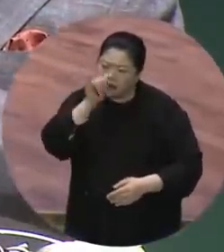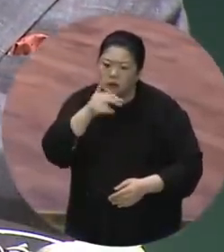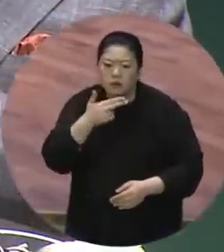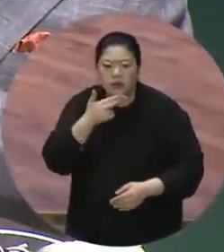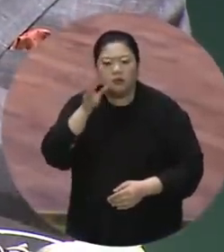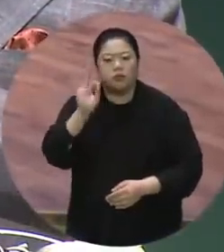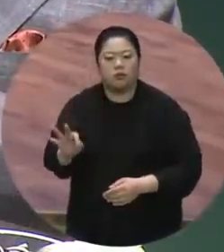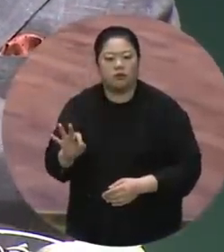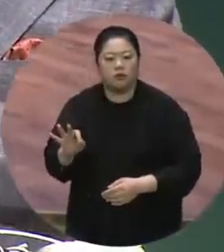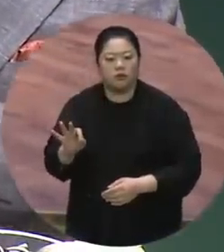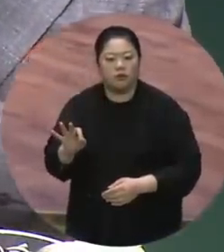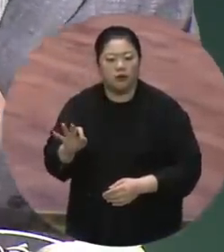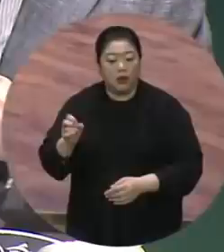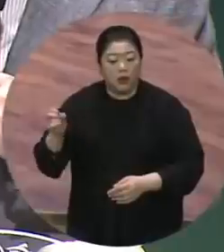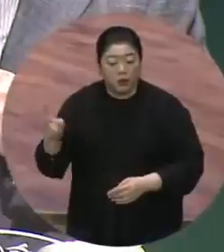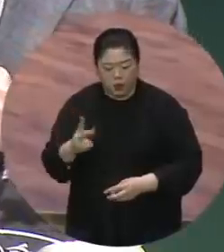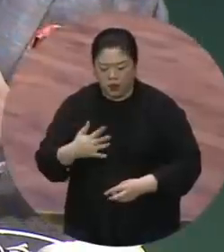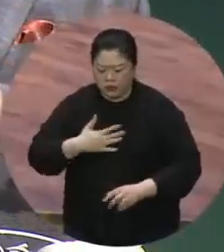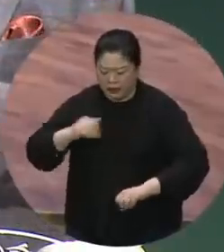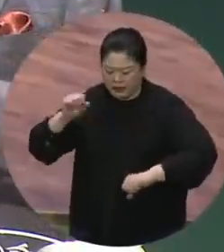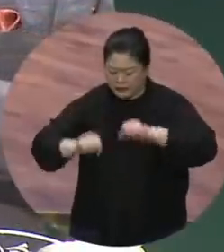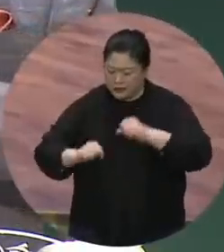능력, 위엄, 권위,